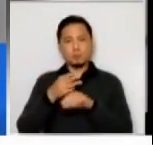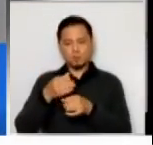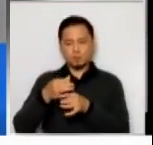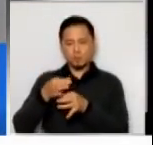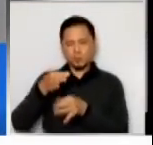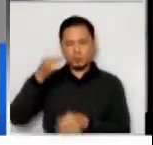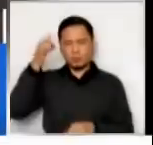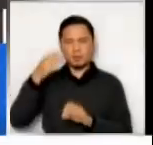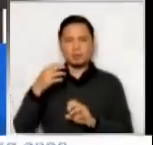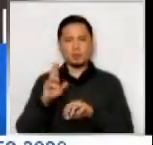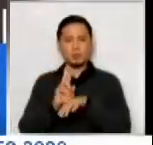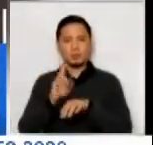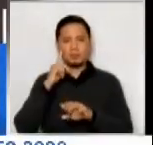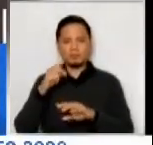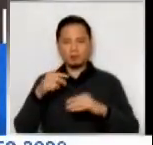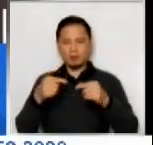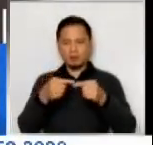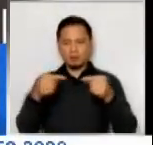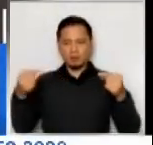gawing hurdles.